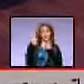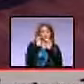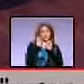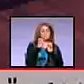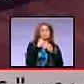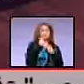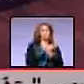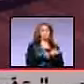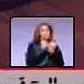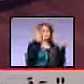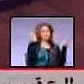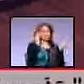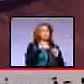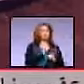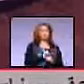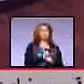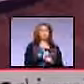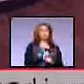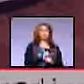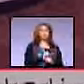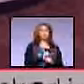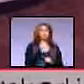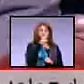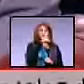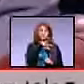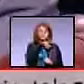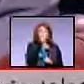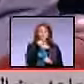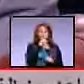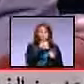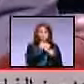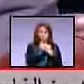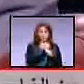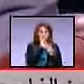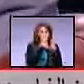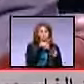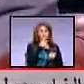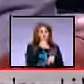عندوش السلطة. هل ده الدور ده دور ابو علي ده